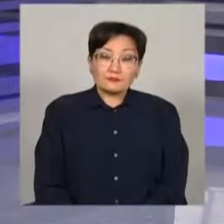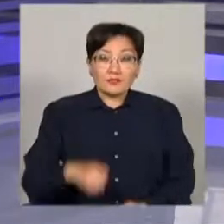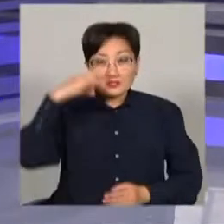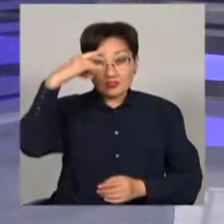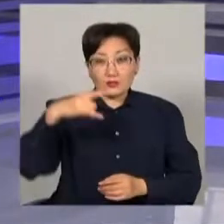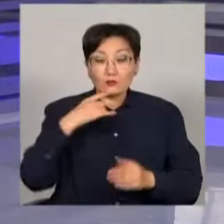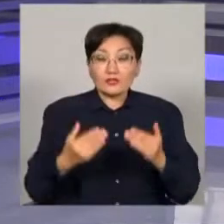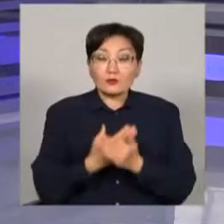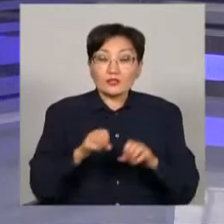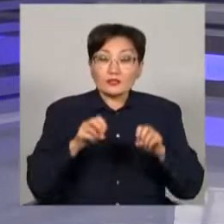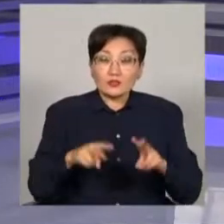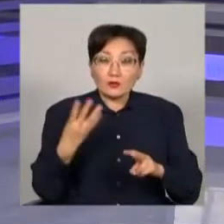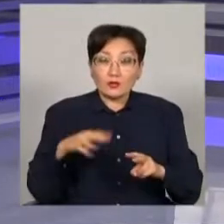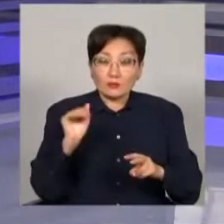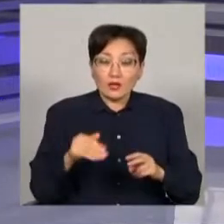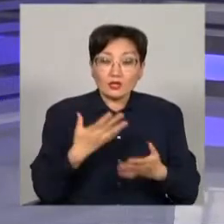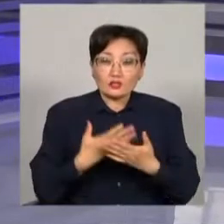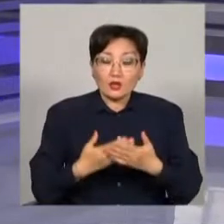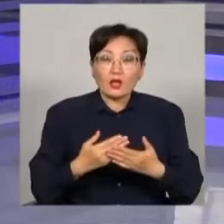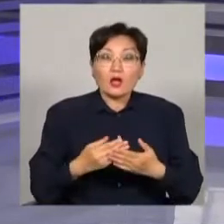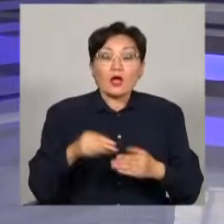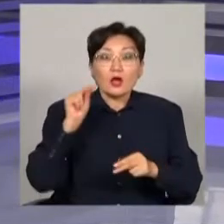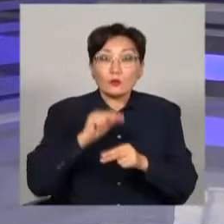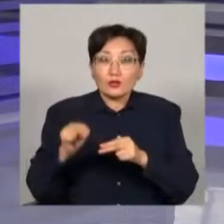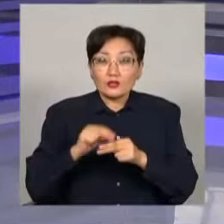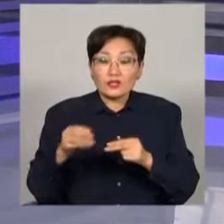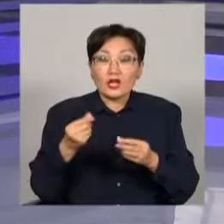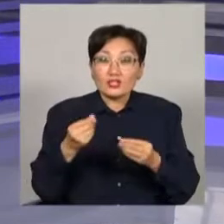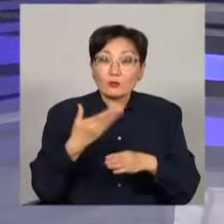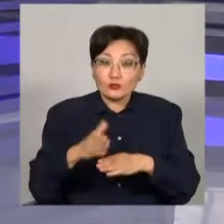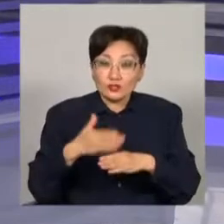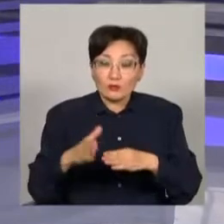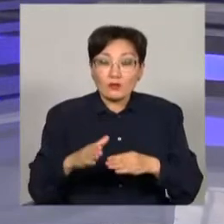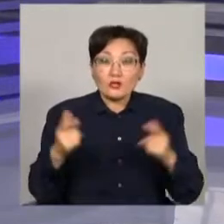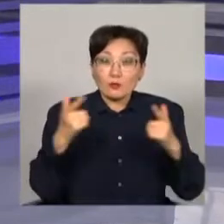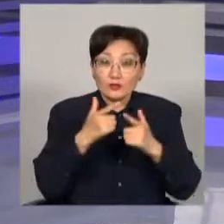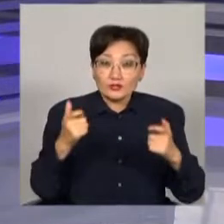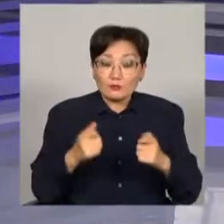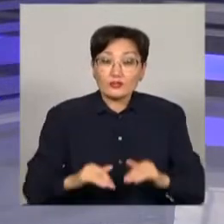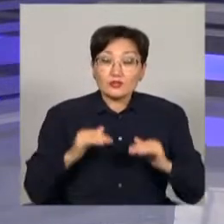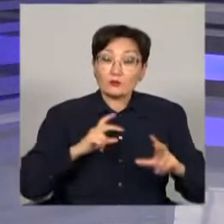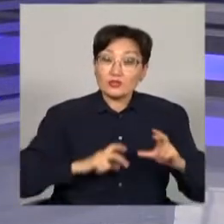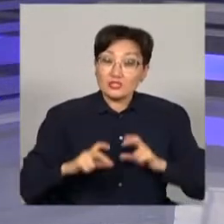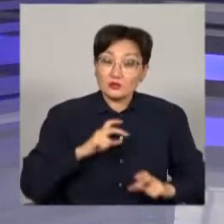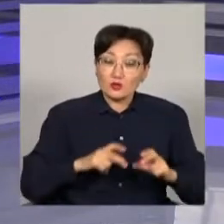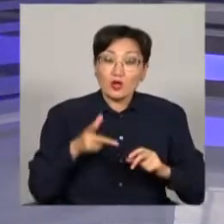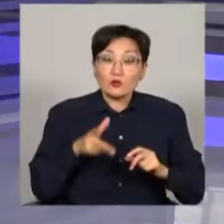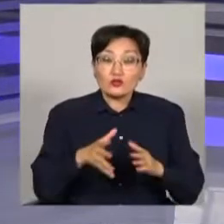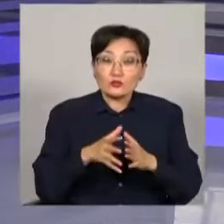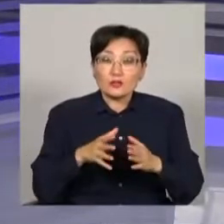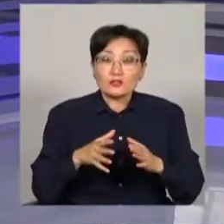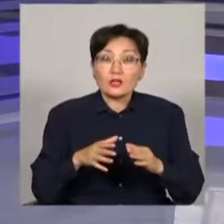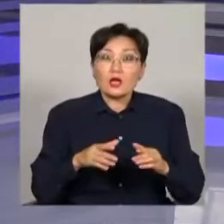Қазақстанда жаңа мамандықтарға 40 мыңға жуық білім гранты бөлінеді. Білім және ғылым министрлігінің ақпараты бойынша жоғары оқу орындарында 3